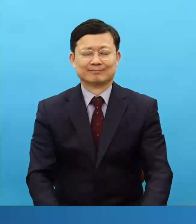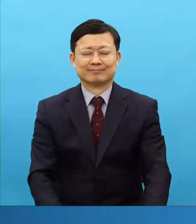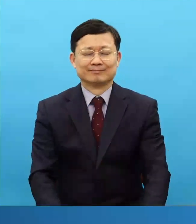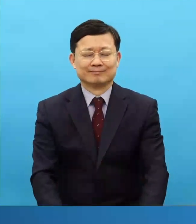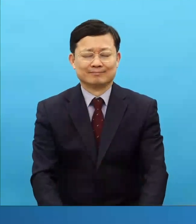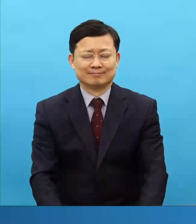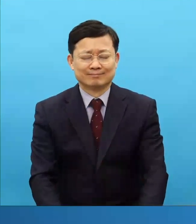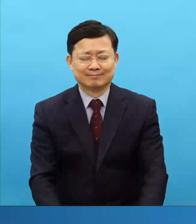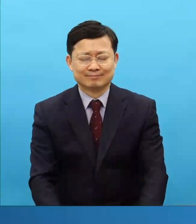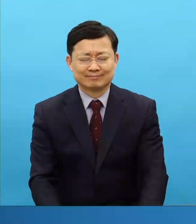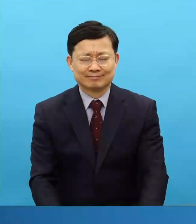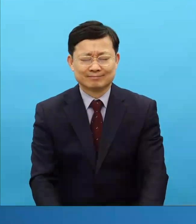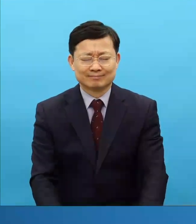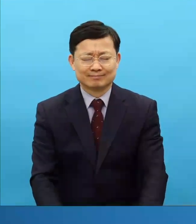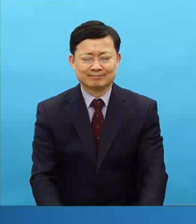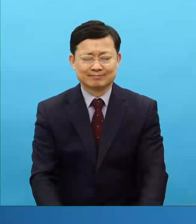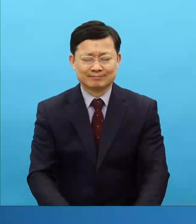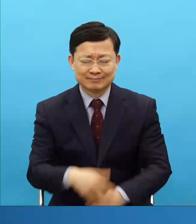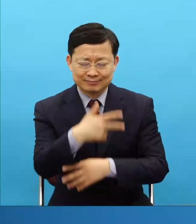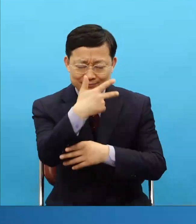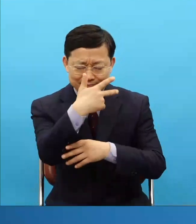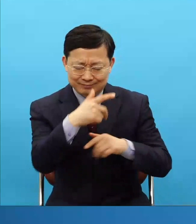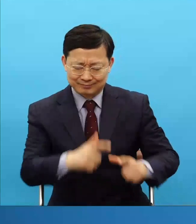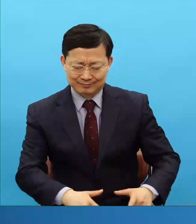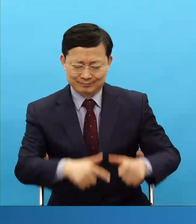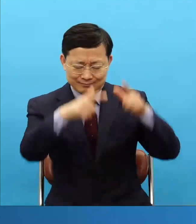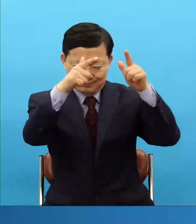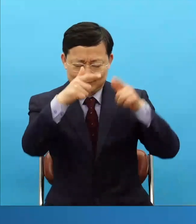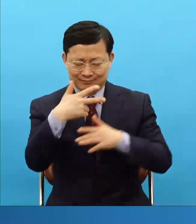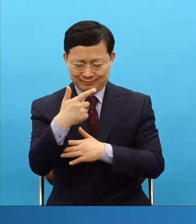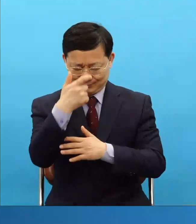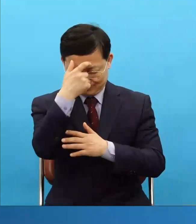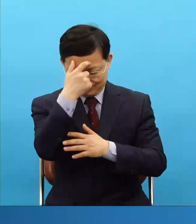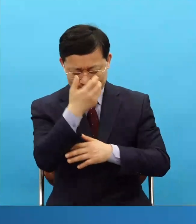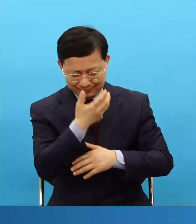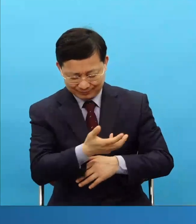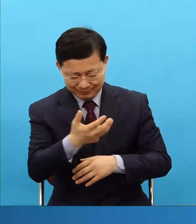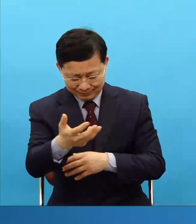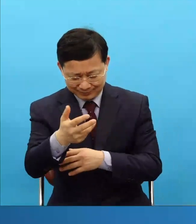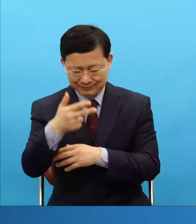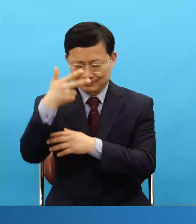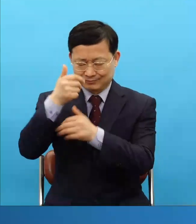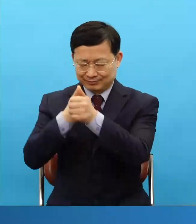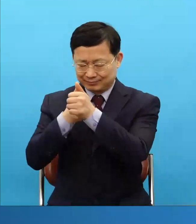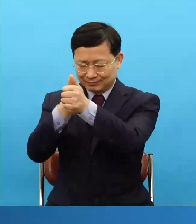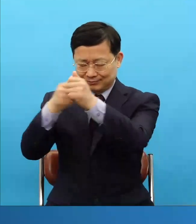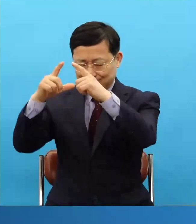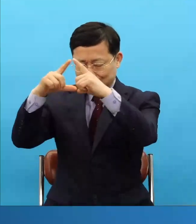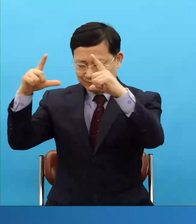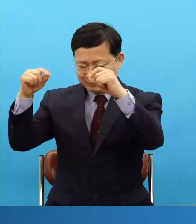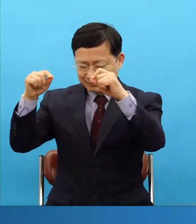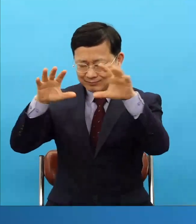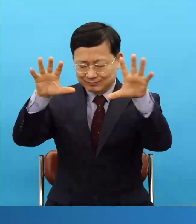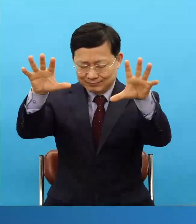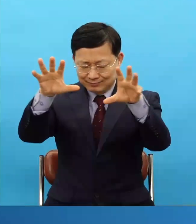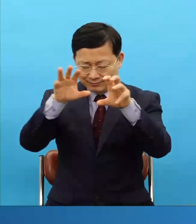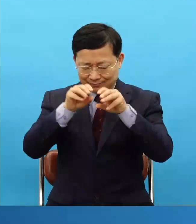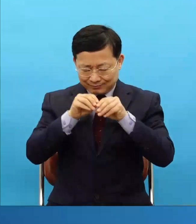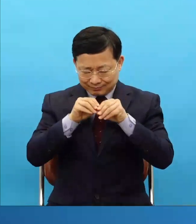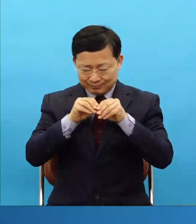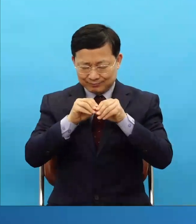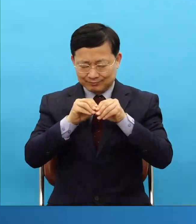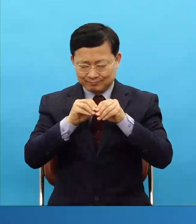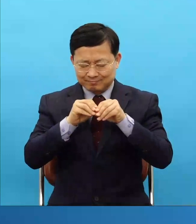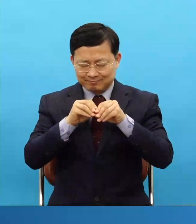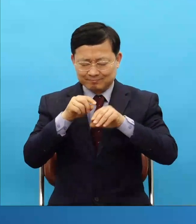today. 7망대와 7여정과 7이정표가 우리 안에 있도록 기도의 망대가 세워지게 해주세요. May